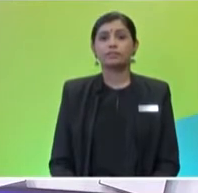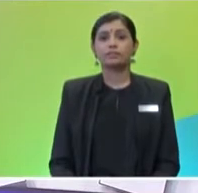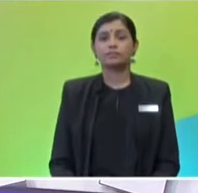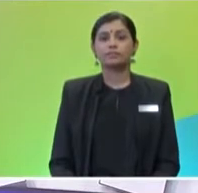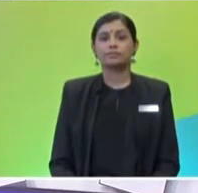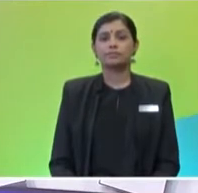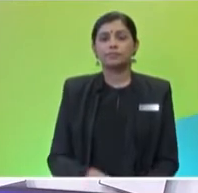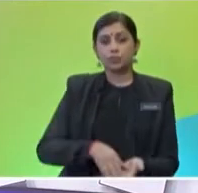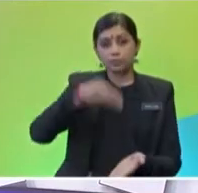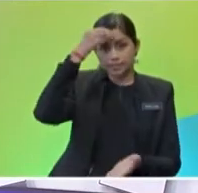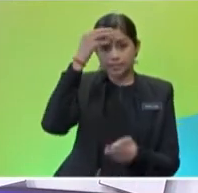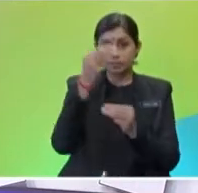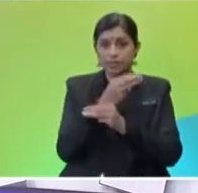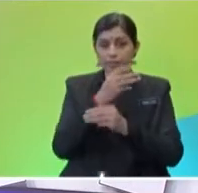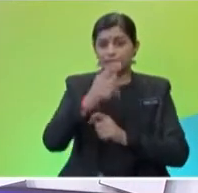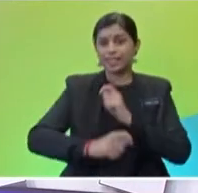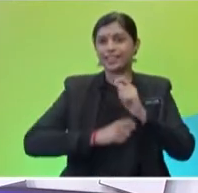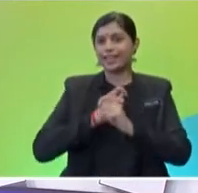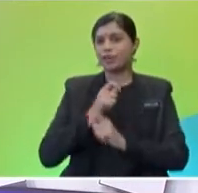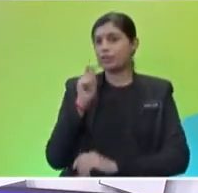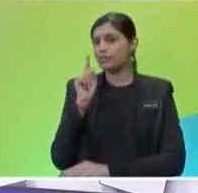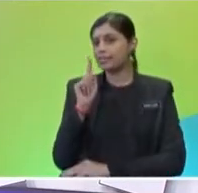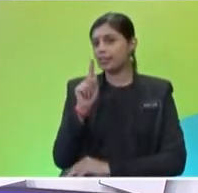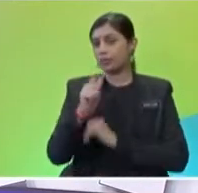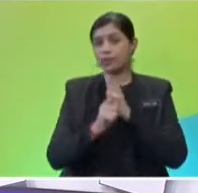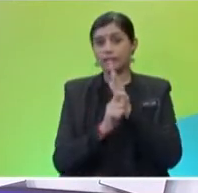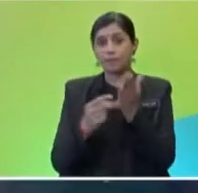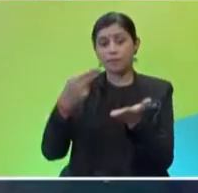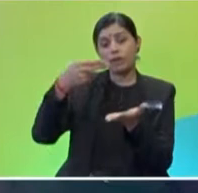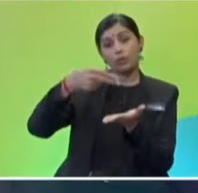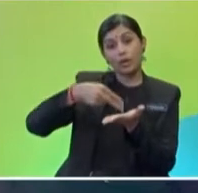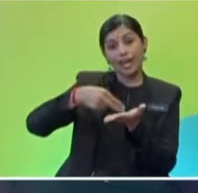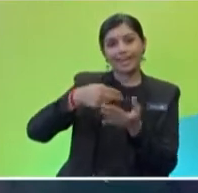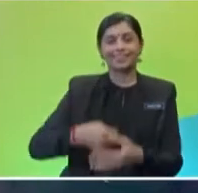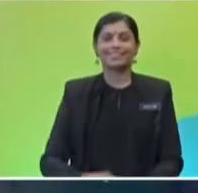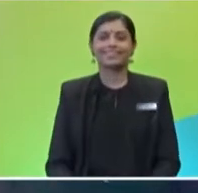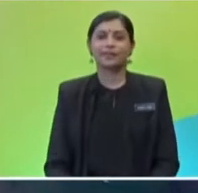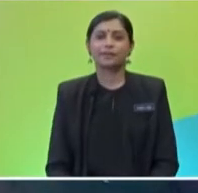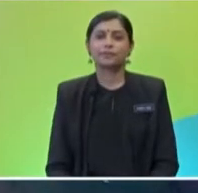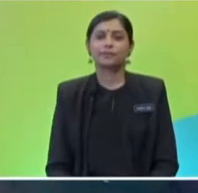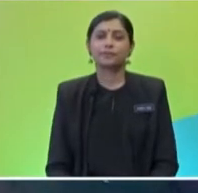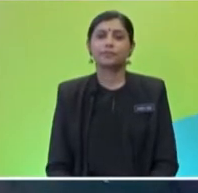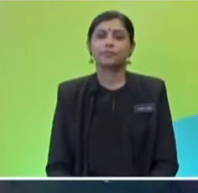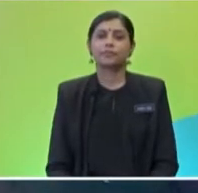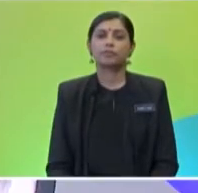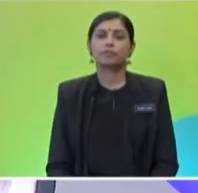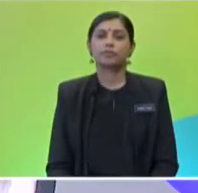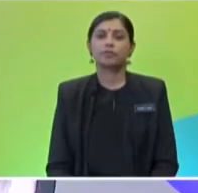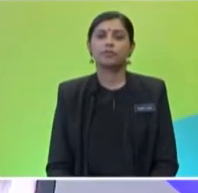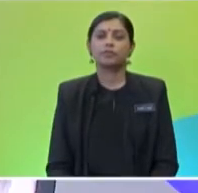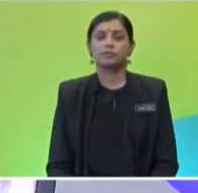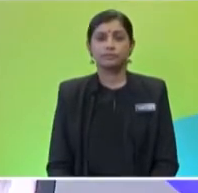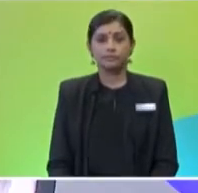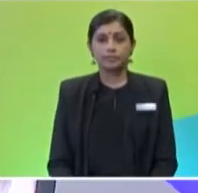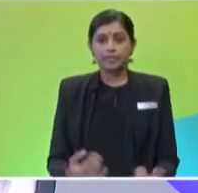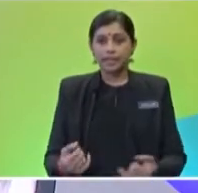matematik tahun 1. Jom tambah berulang. Cikgu, silakan Cikgu Azizul. Ya, untuk kali ini, untuk bahagian ini kita